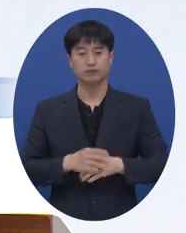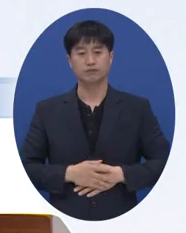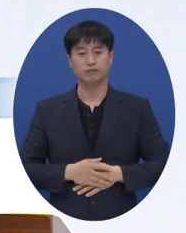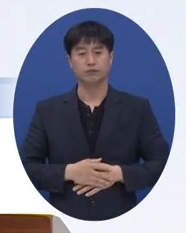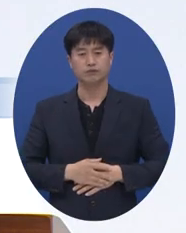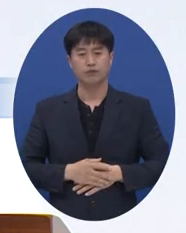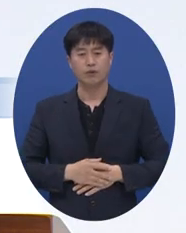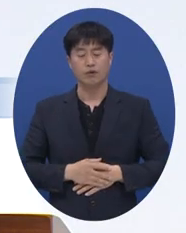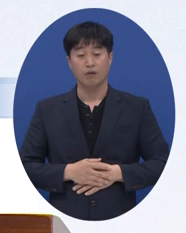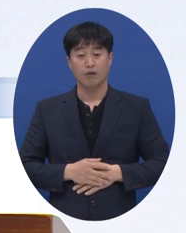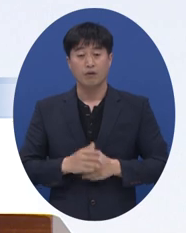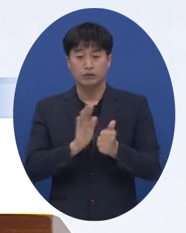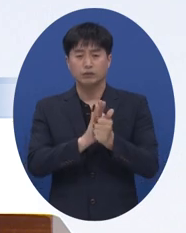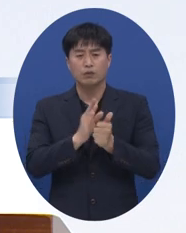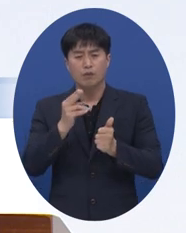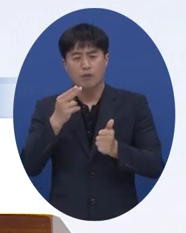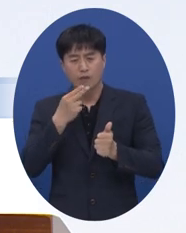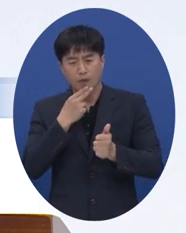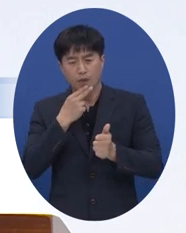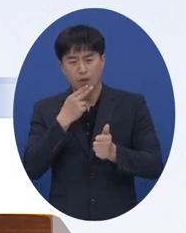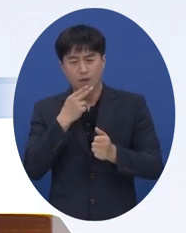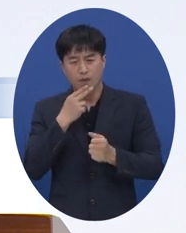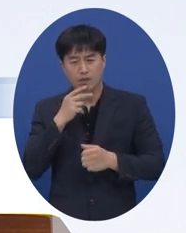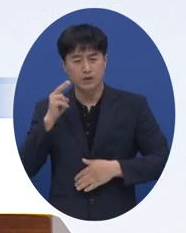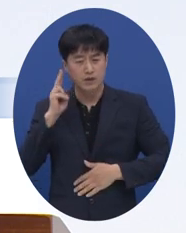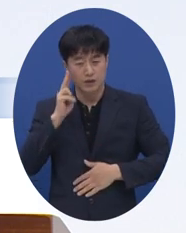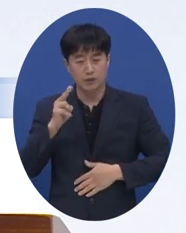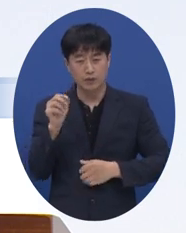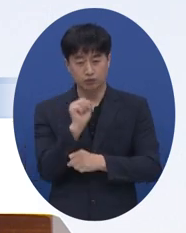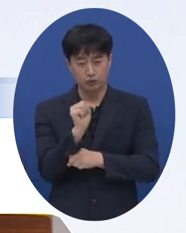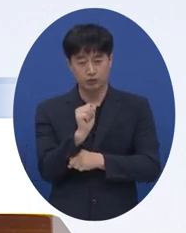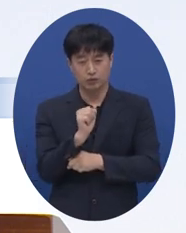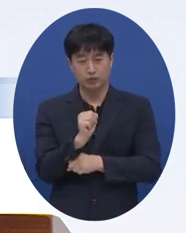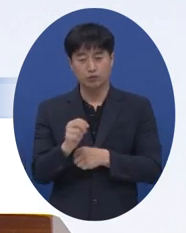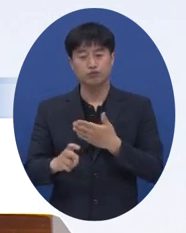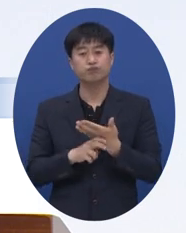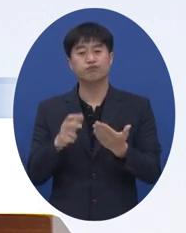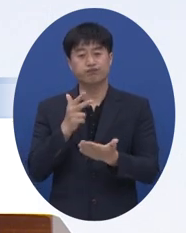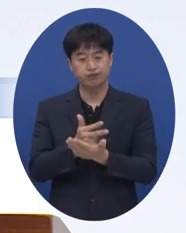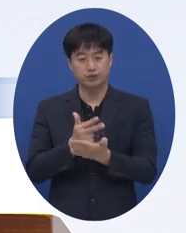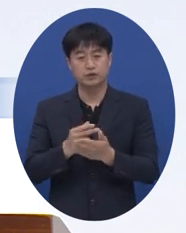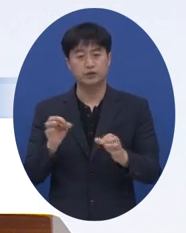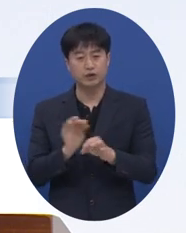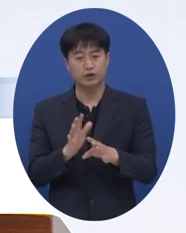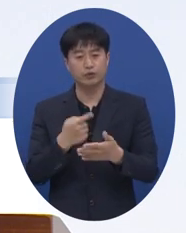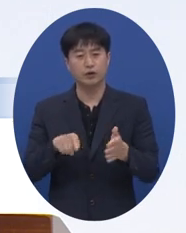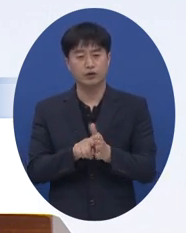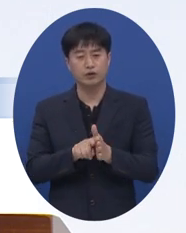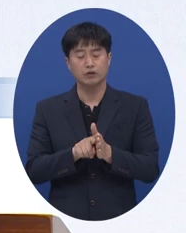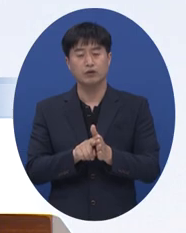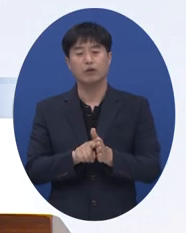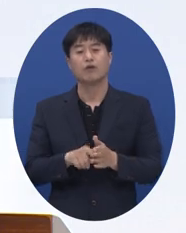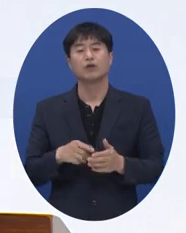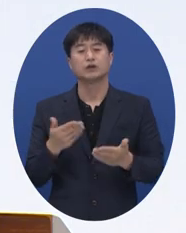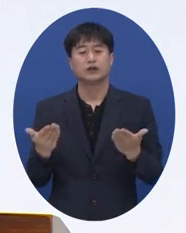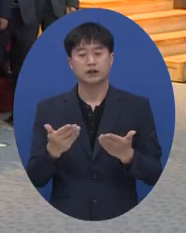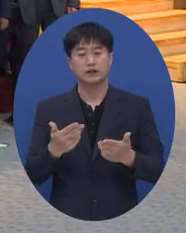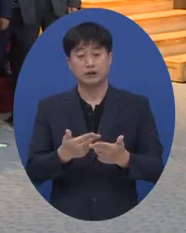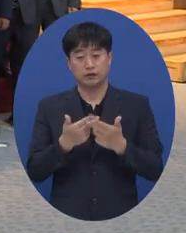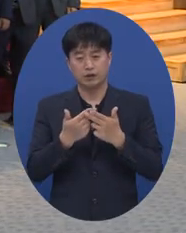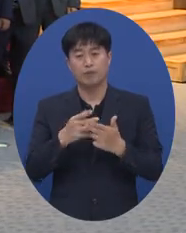불친절 난폭 운전 그 정차가 사라지도록 노동조합의 먼저 발벗고 나서겠습니다